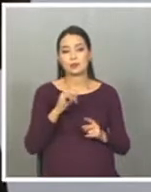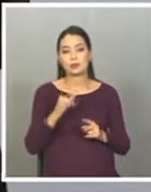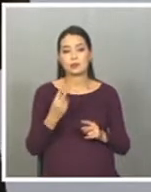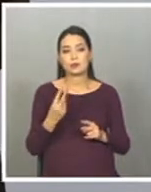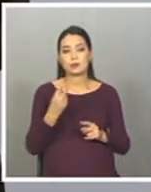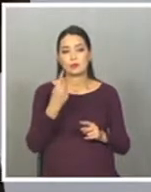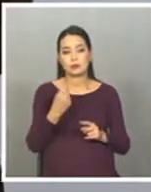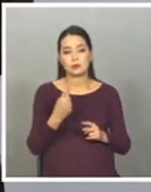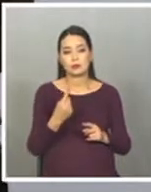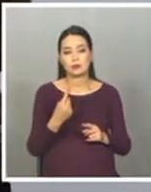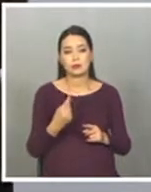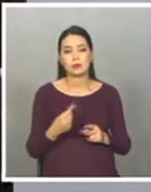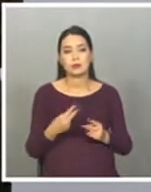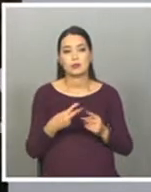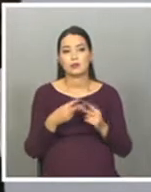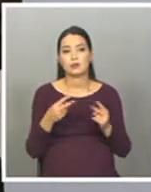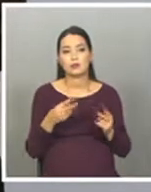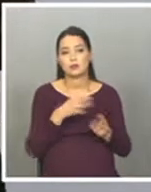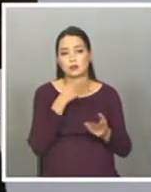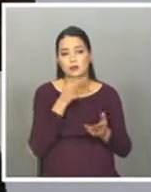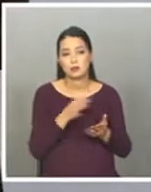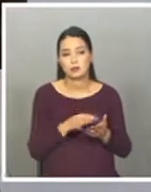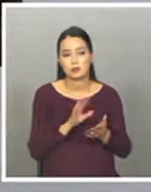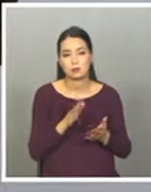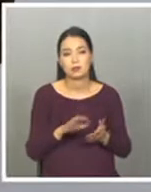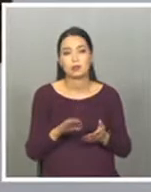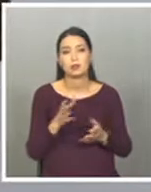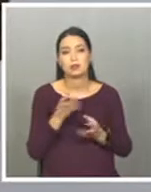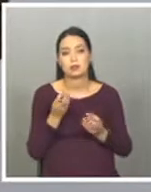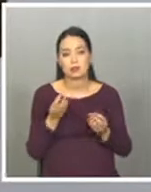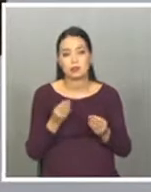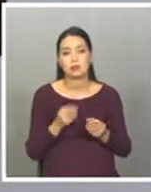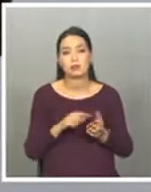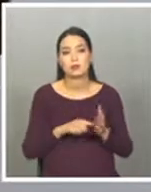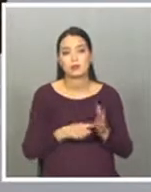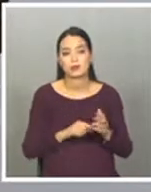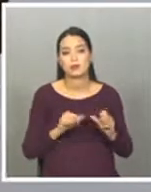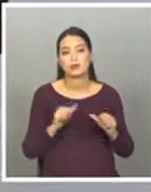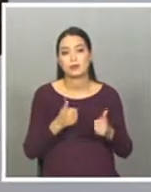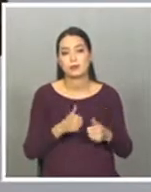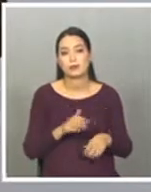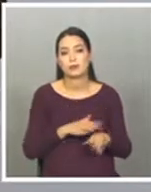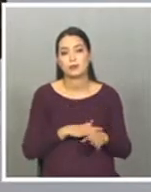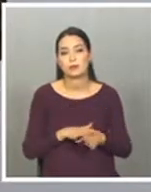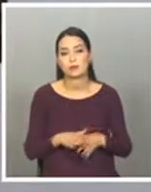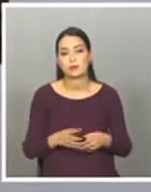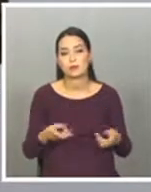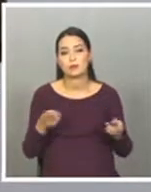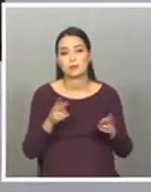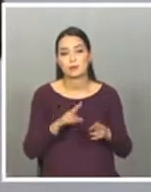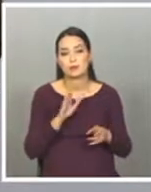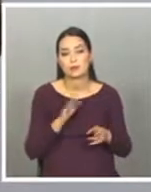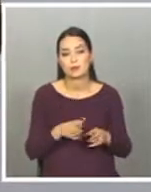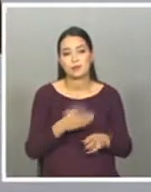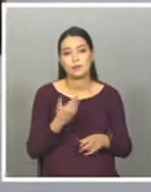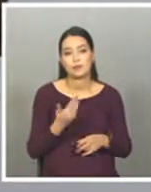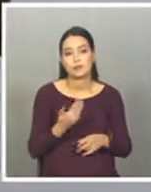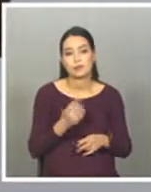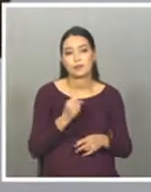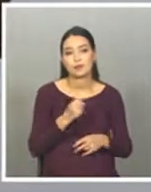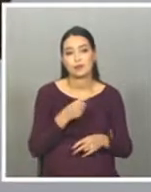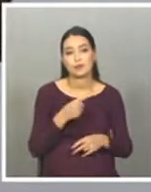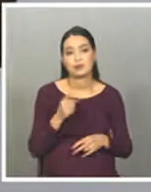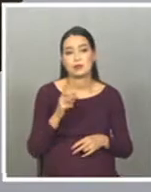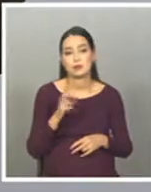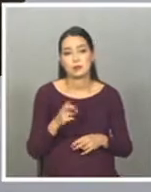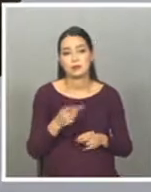Y-тің 2-ден 1 дәрежесі. Бұл тағы да қысқаша көбейту формуласына келіп тұр, яғни A квадрат азайтылған B квадрат. X-тің 2-ден